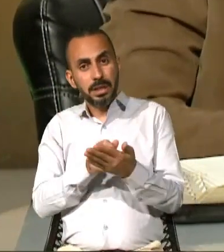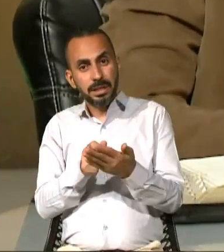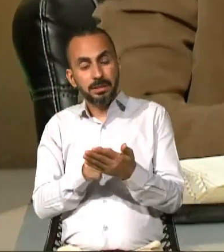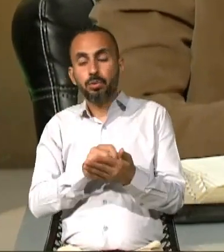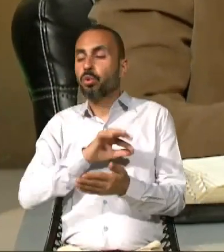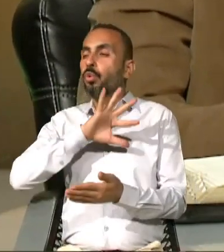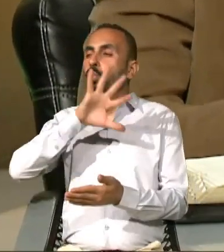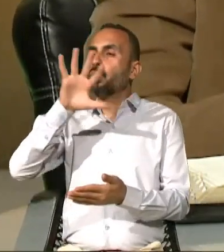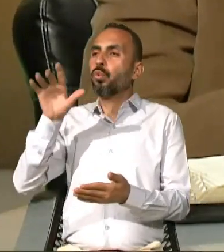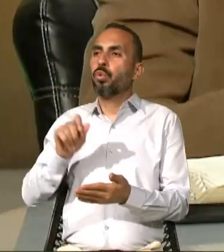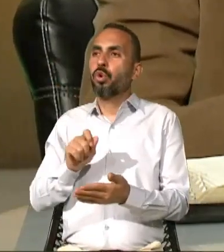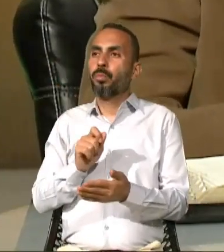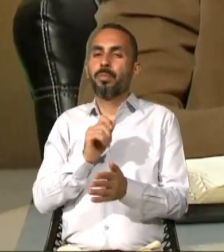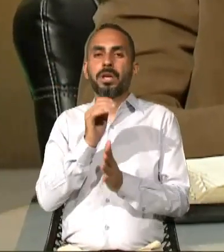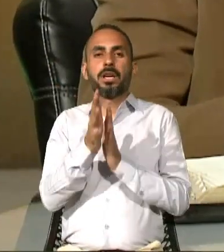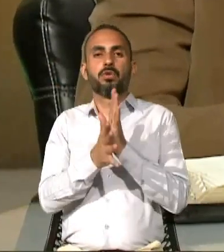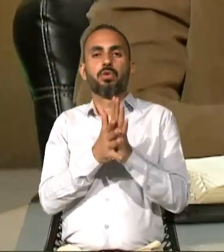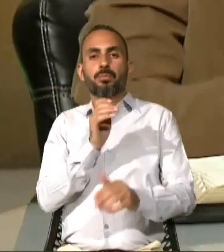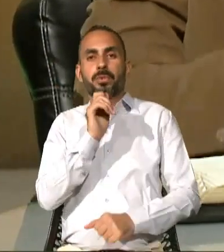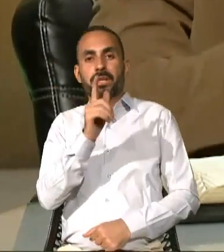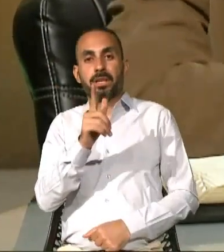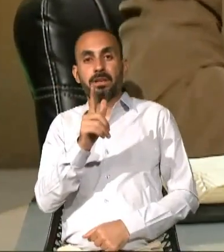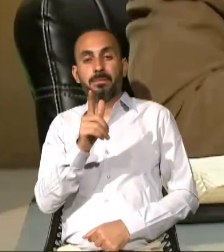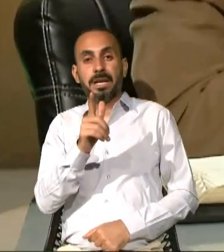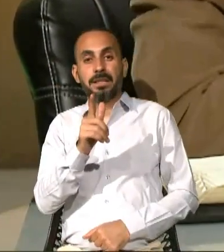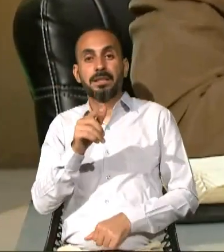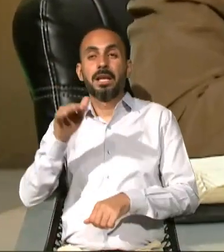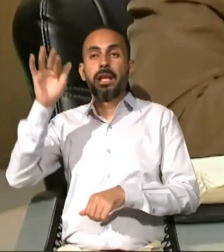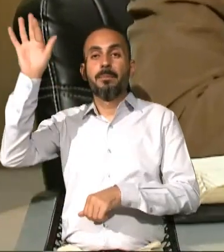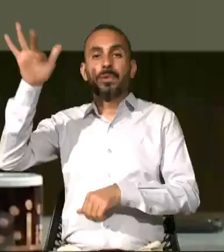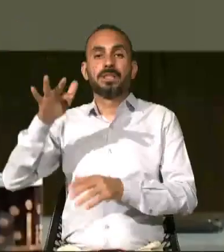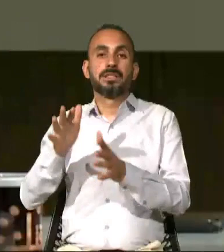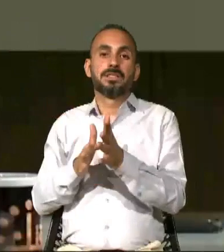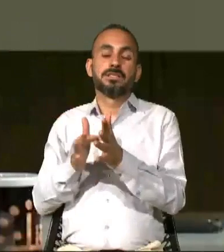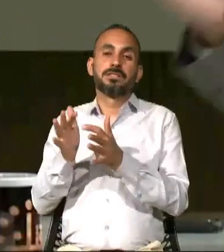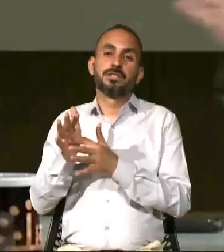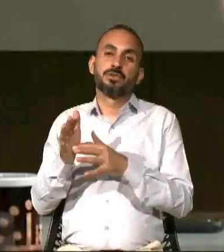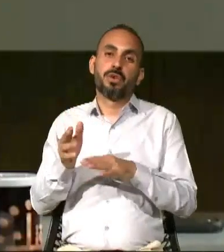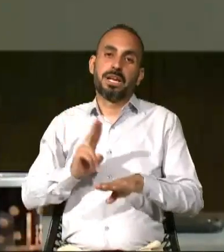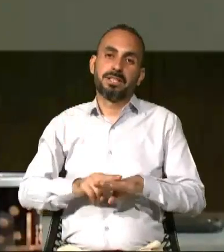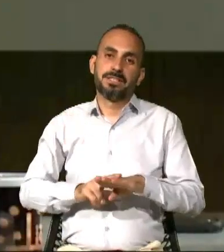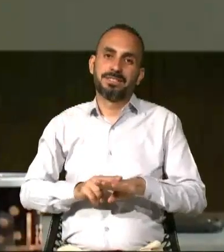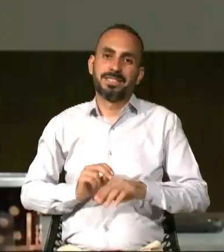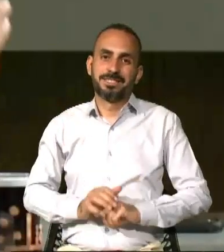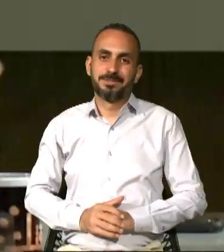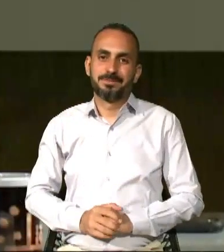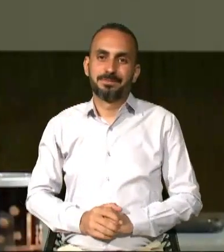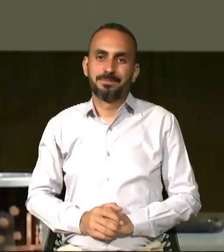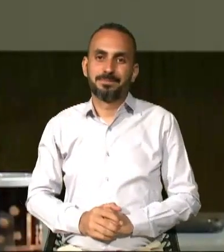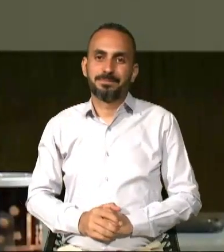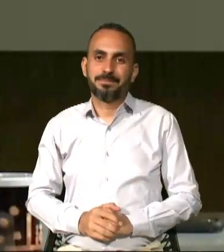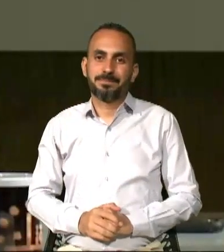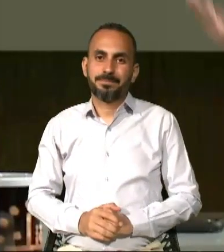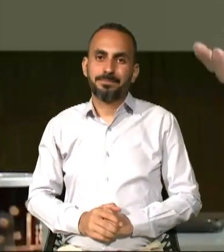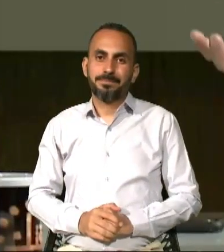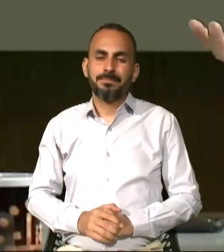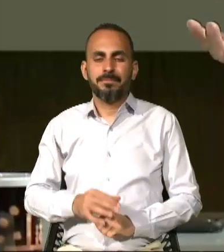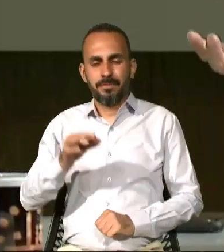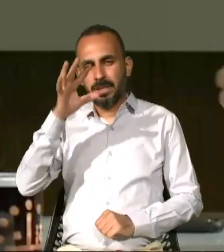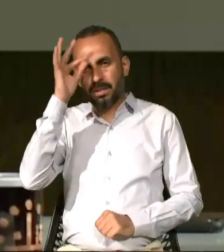كل كتاب العهد الجديد اتكلموا عن مجيء المسيح الثاني، عن مجيء المسيح الثاني. فالاناجيل اديني بس مثلا الاناجيل نقول كلهم يعني لا